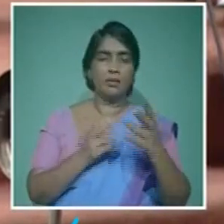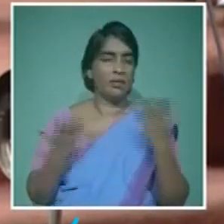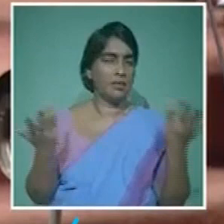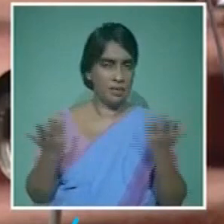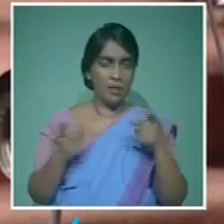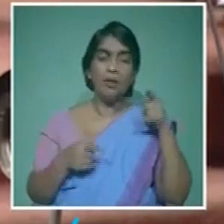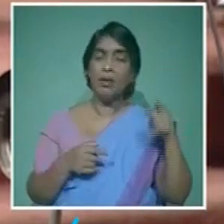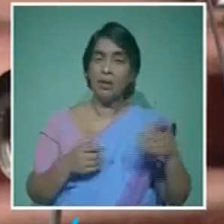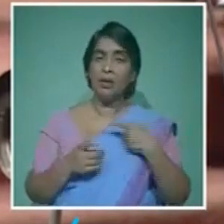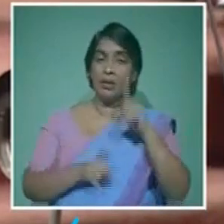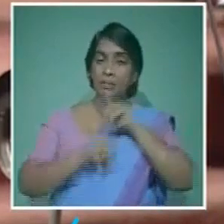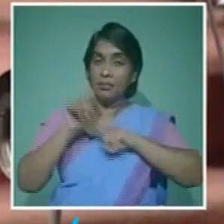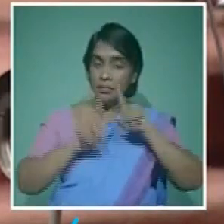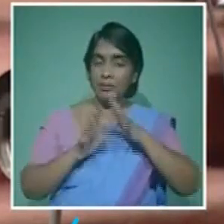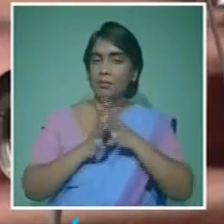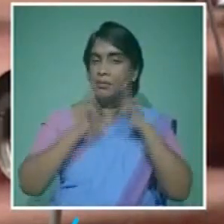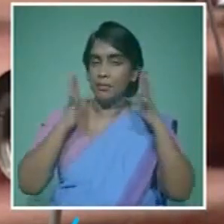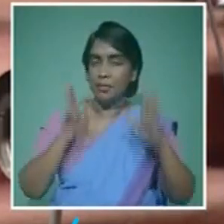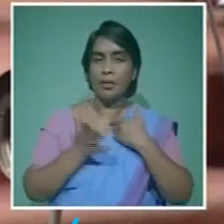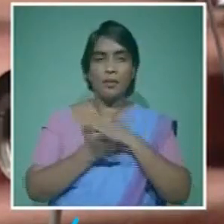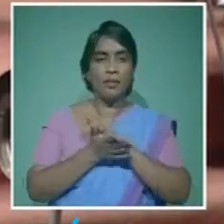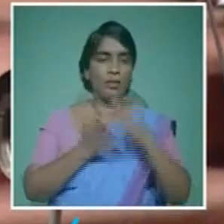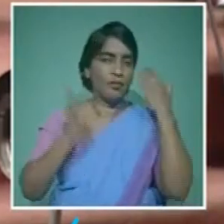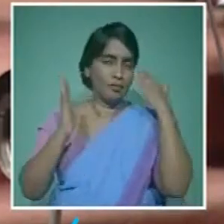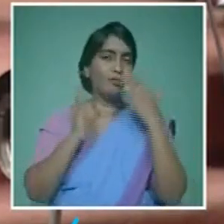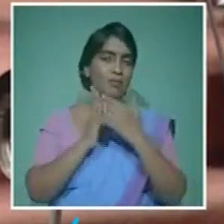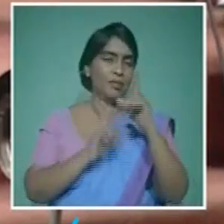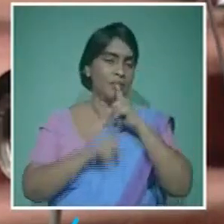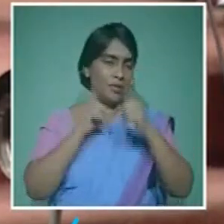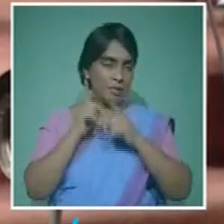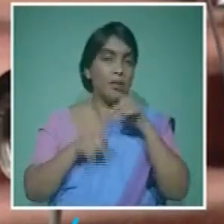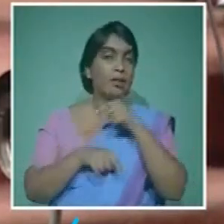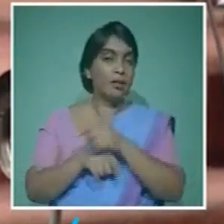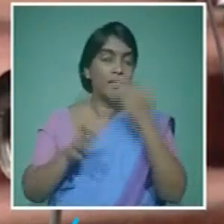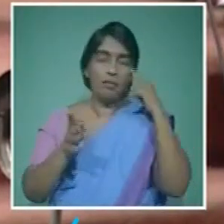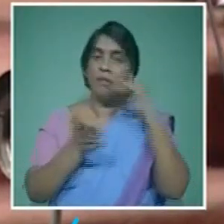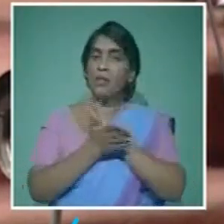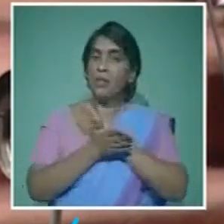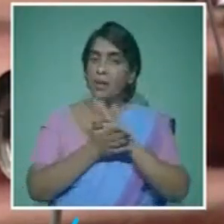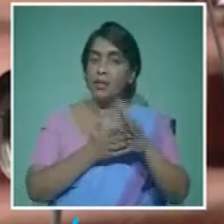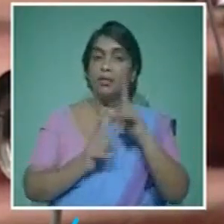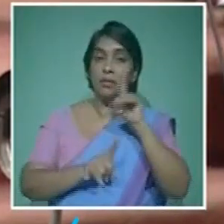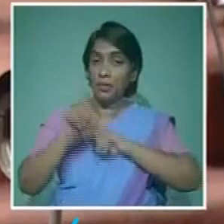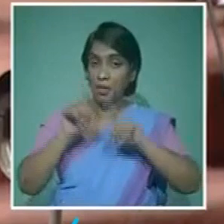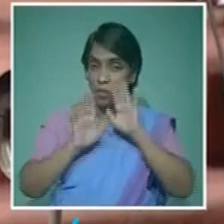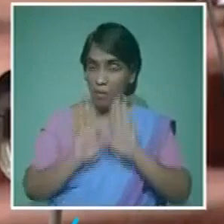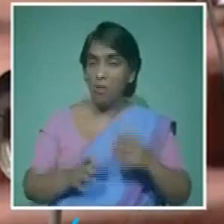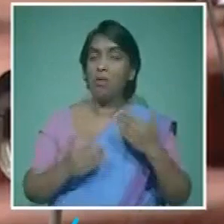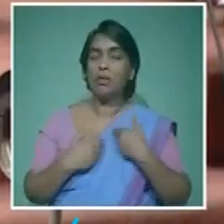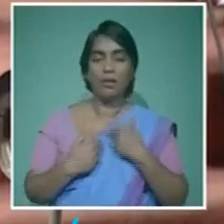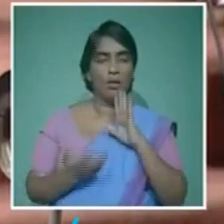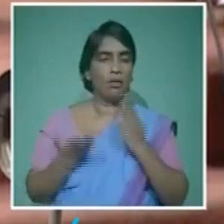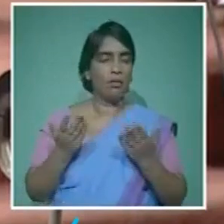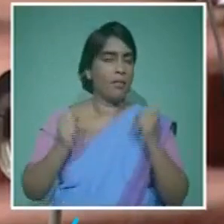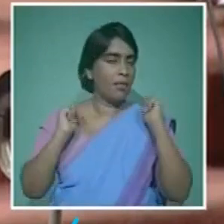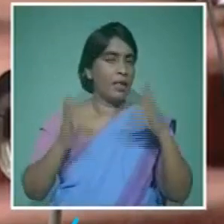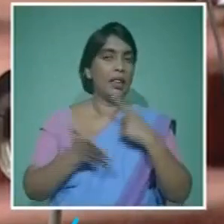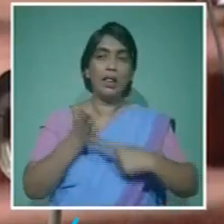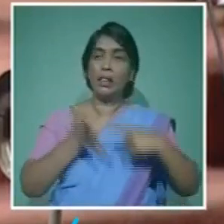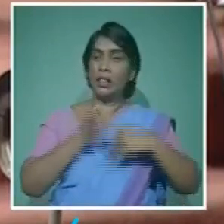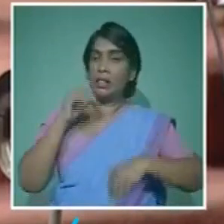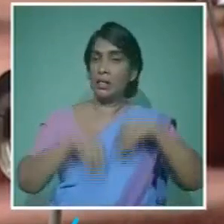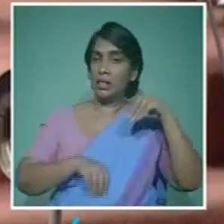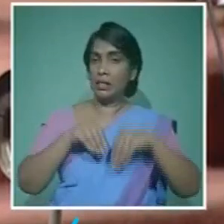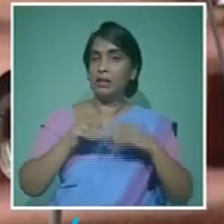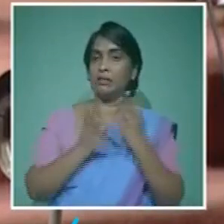பேசுகின்றோம் கூடுதலாக நல்லிணக்கம் நல்லிணக்கம் என்று. அந்த நல்லிணக்கம் ஏற்பட வேண்டுமென்றால் ஒரு நியாயமான அரசியல் தீர்வை வைக்கப்பட வேண்டும்.